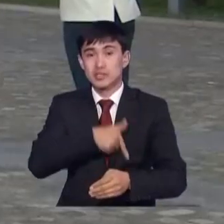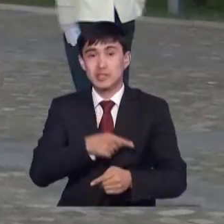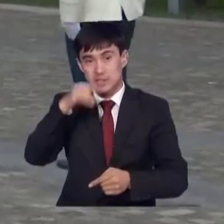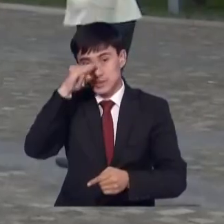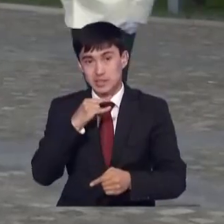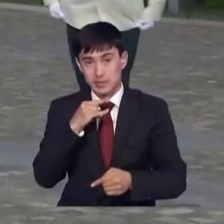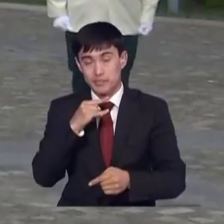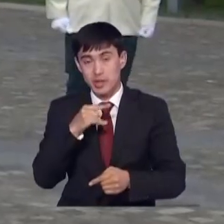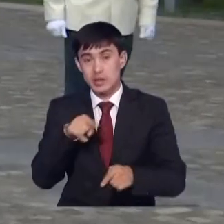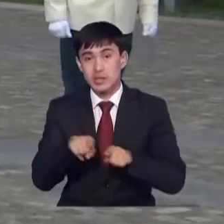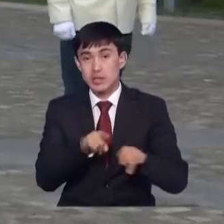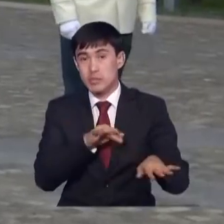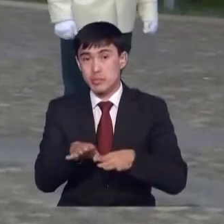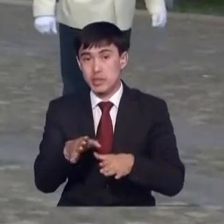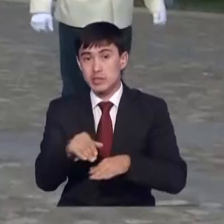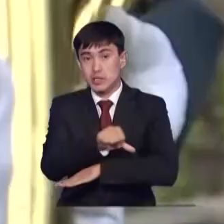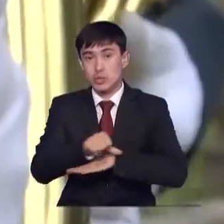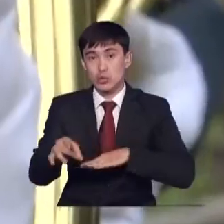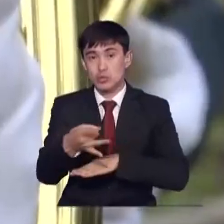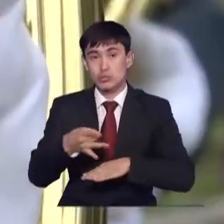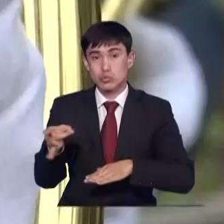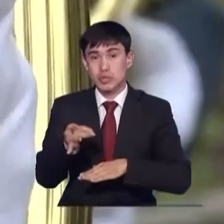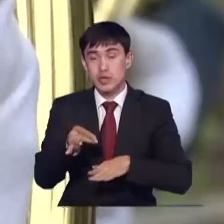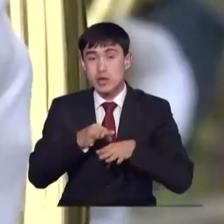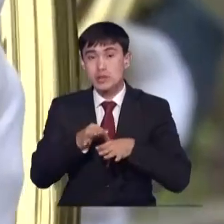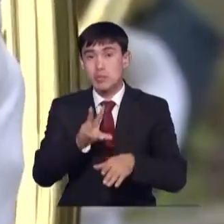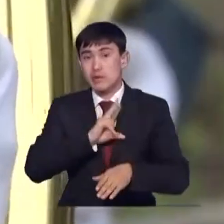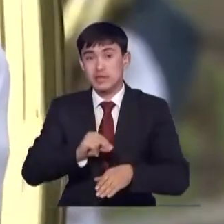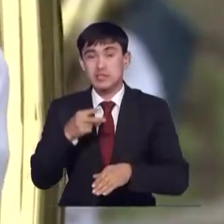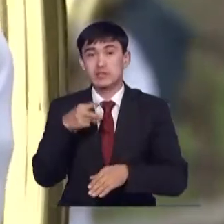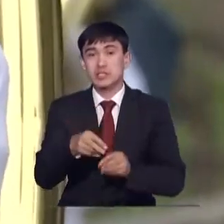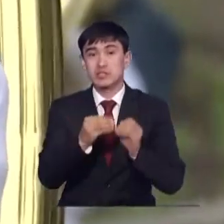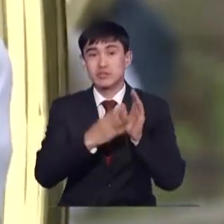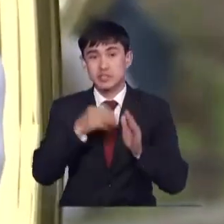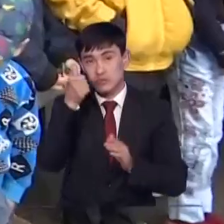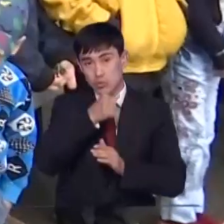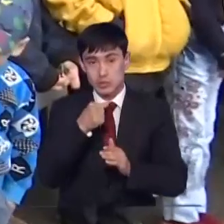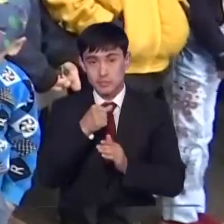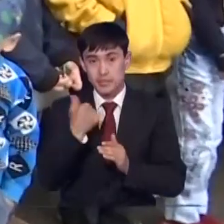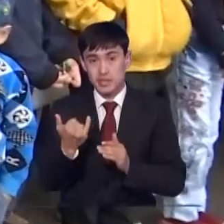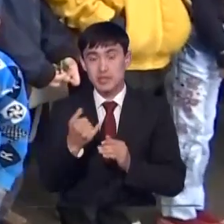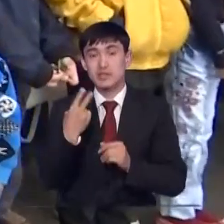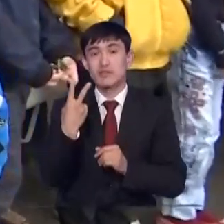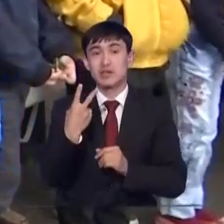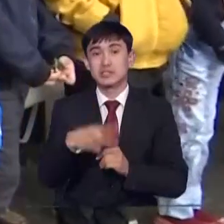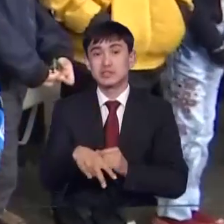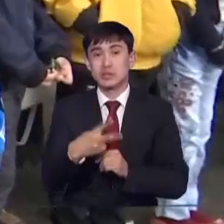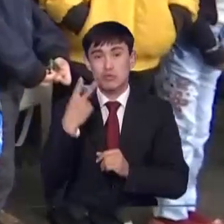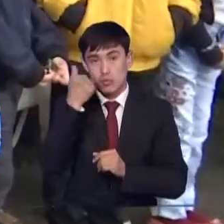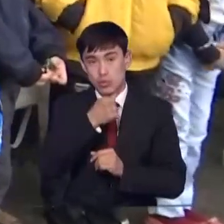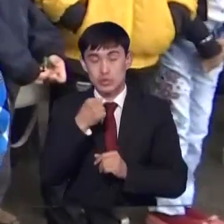стоит отметить что подобные мероприятия на территории республики не проводились с 2019 года в частности в